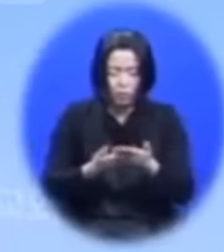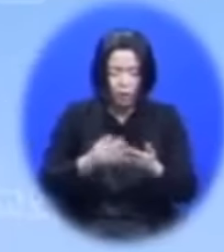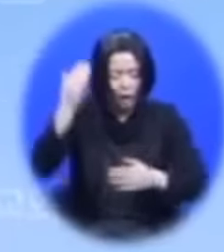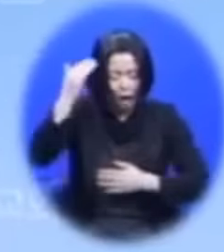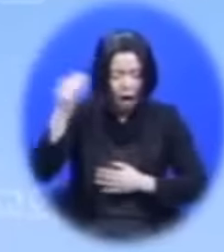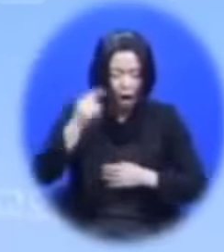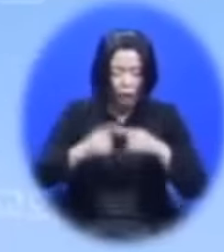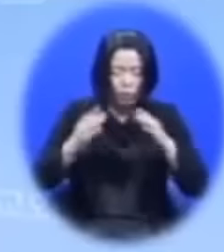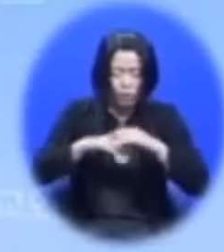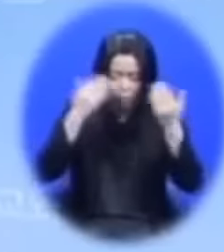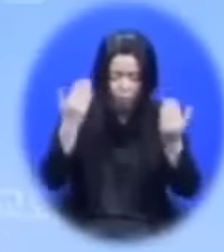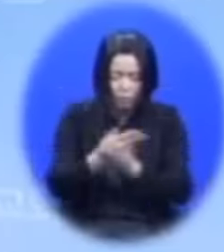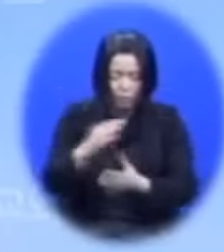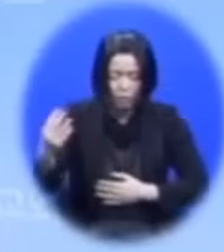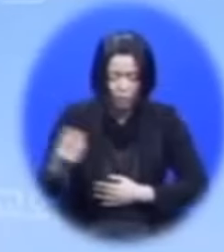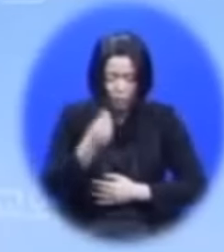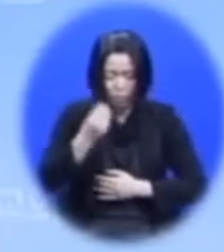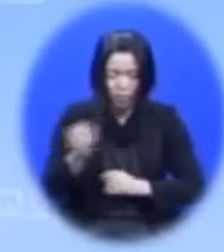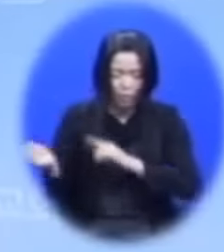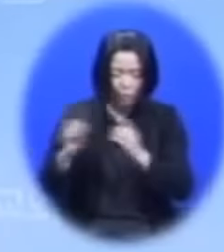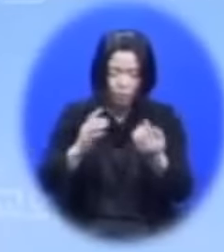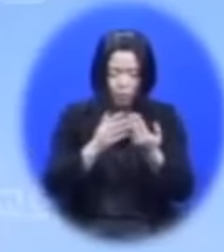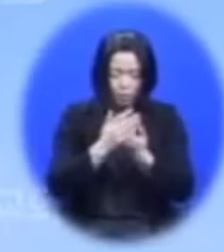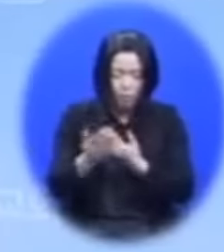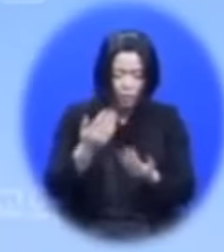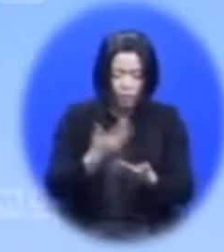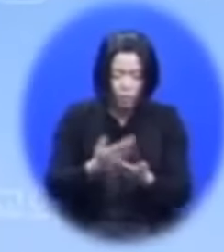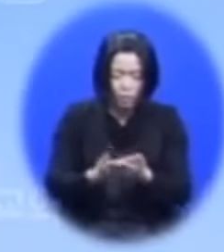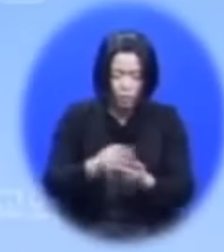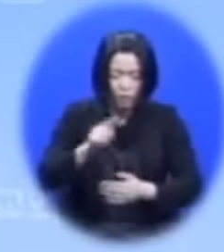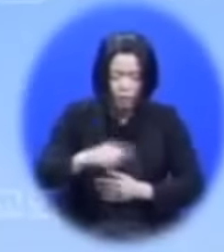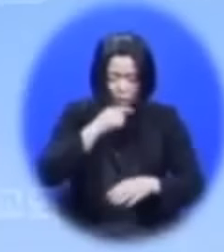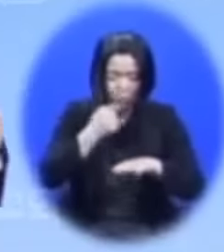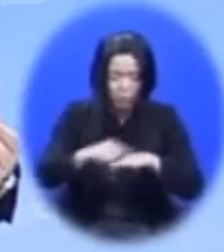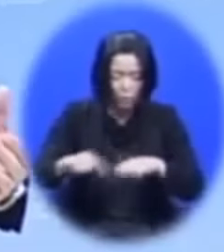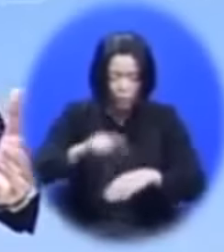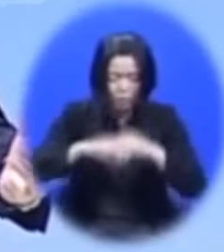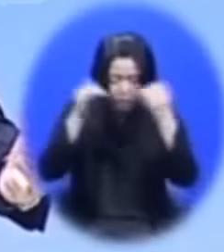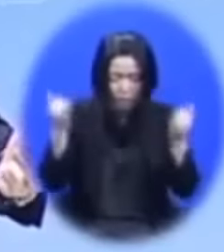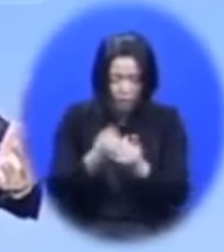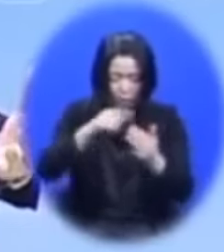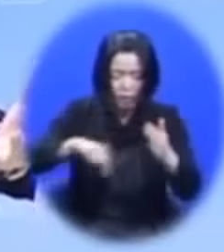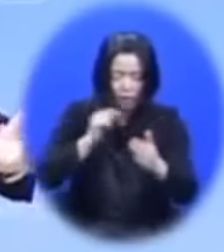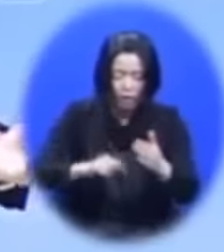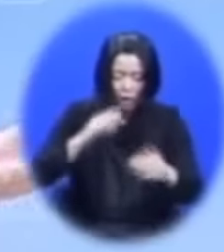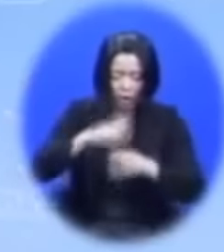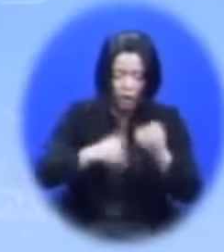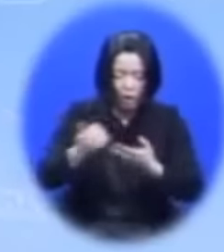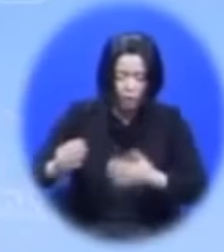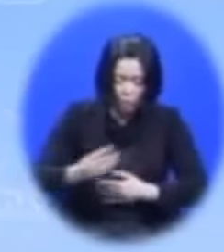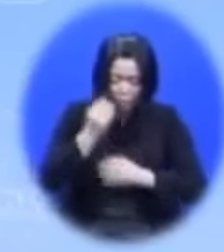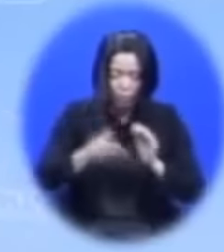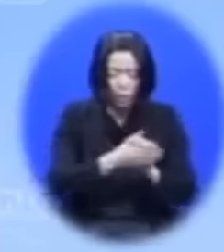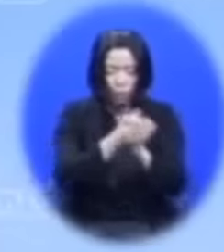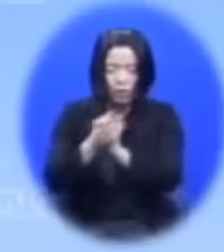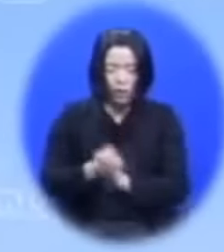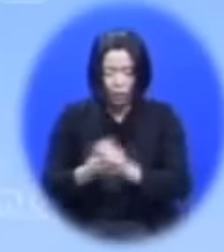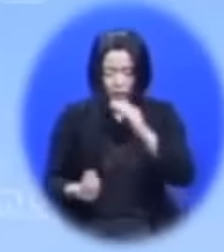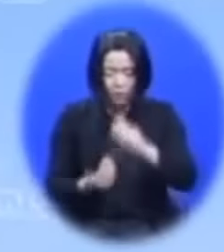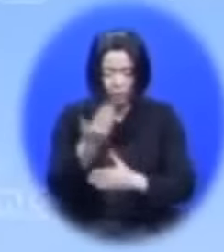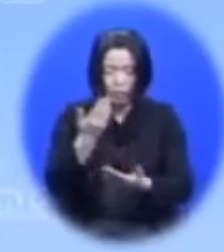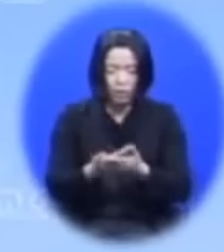온전히 거룩함으로 갱신되게 하시고 하나님 이 민족, 이 사회 안에 하나님 거룩한 화해가 일어나게